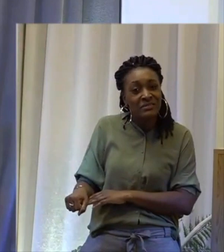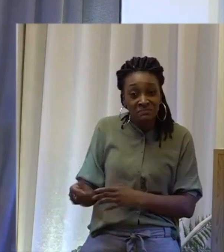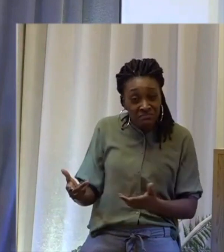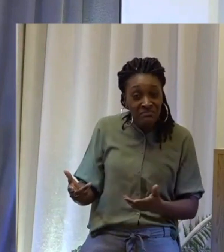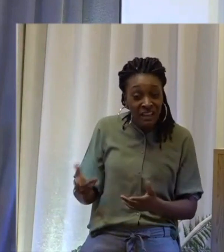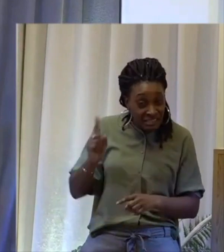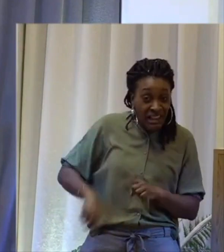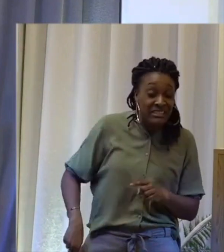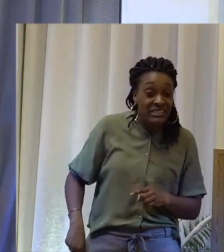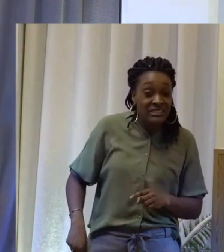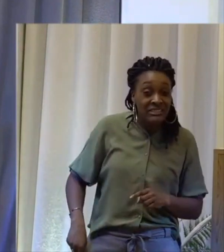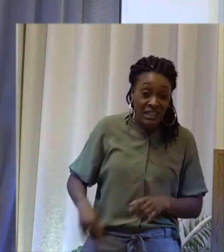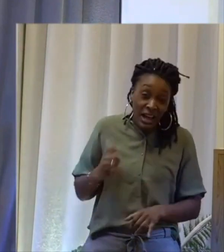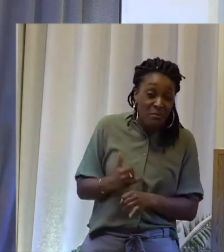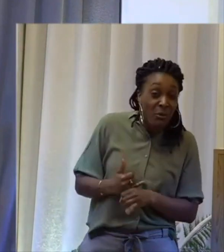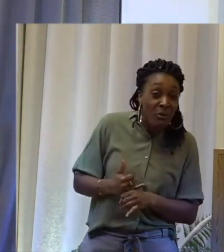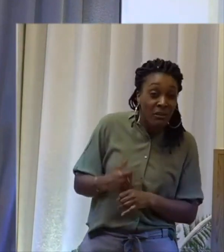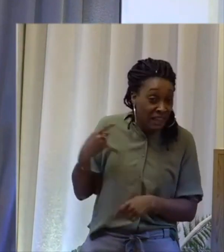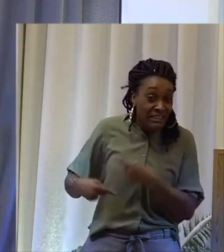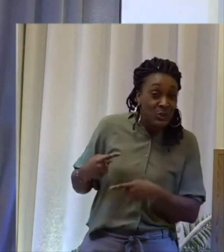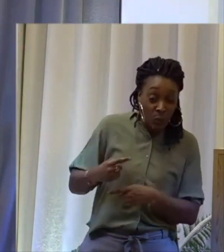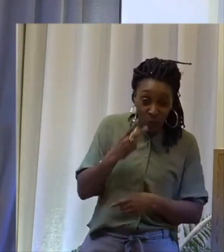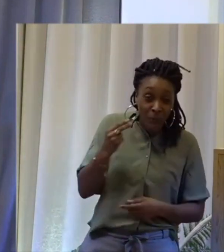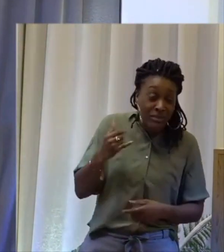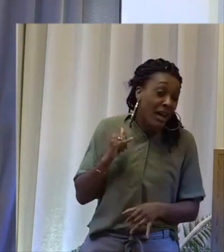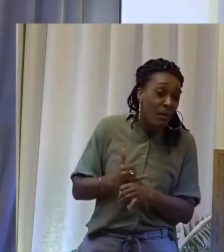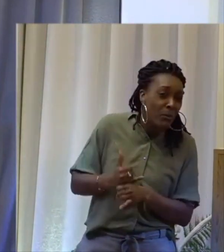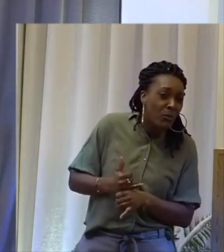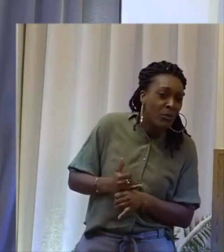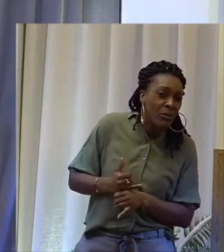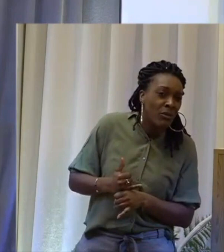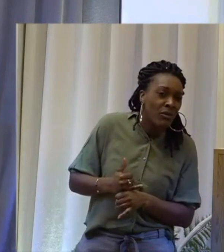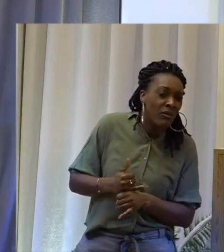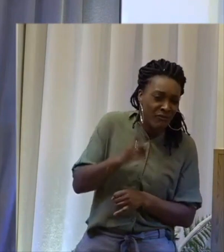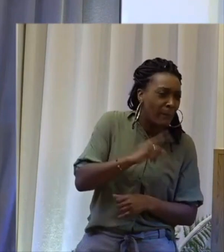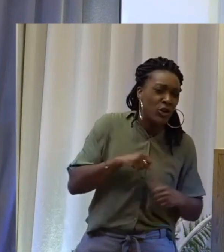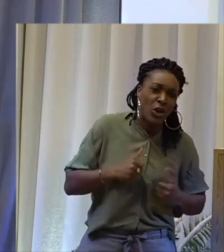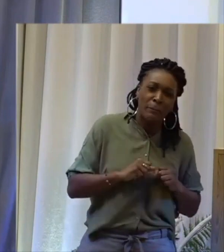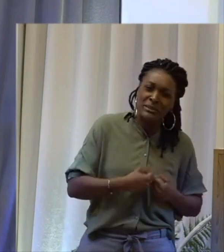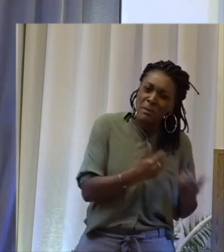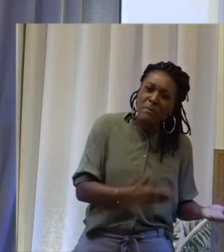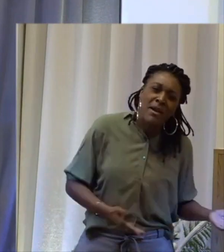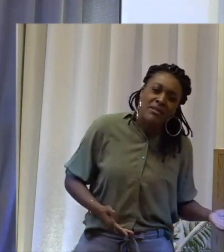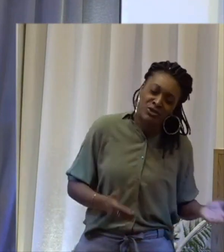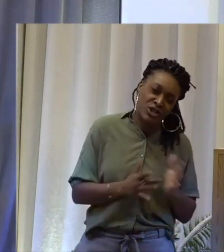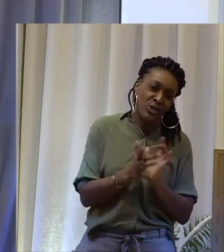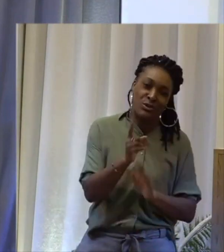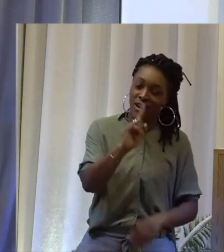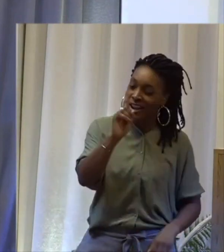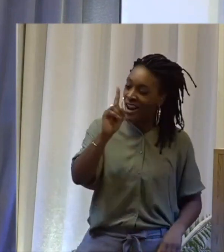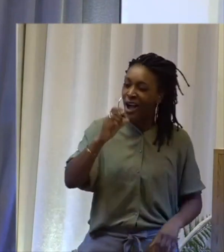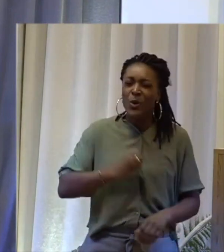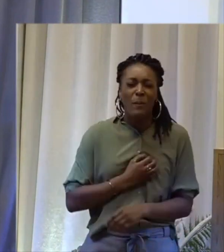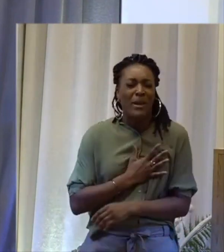limitations humaines, aux traditions humaines qui brisent le cœur de cette femme-là. Au contraire, rempli de